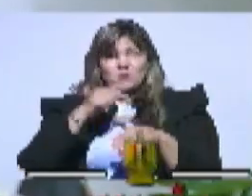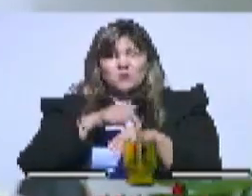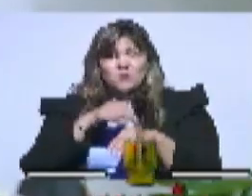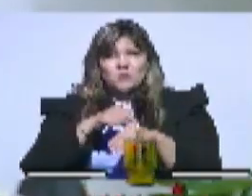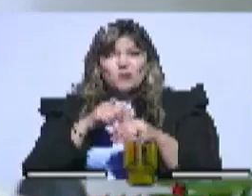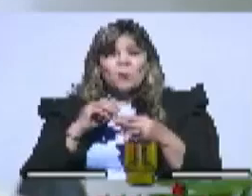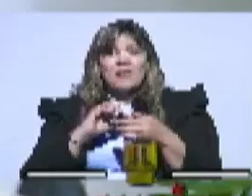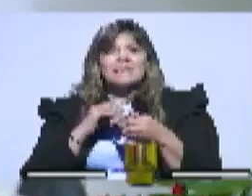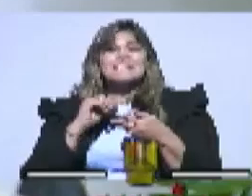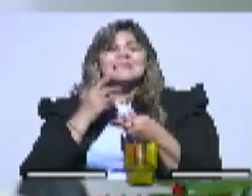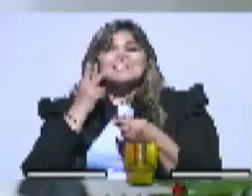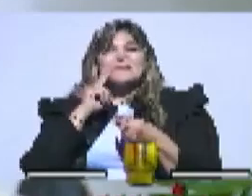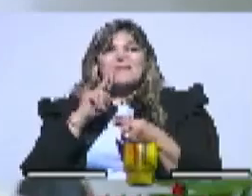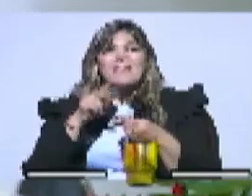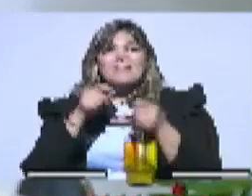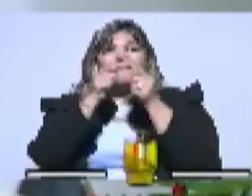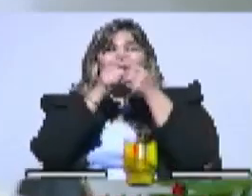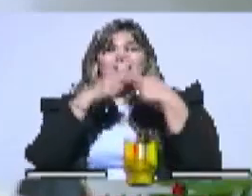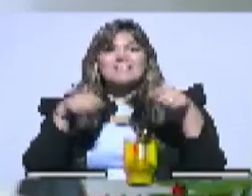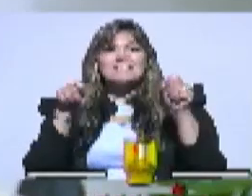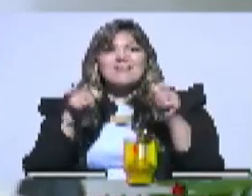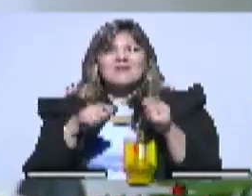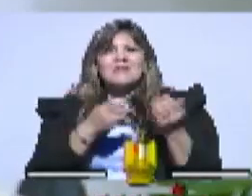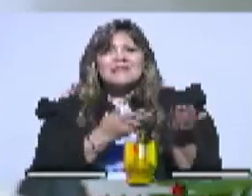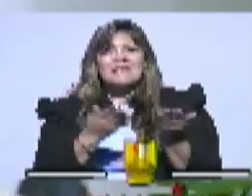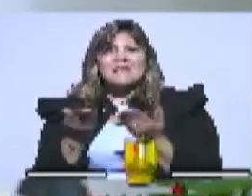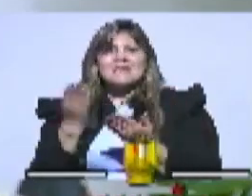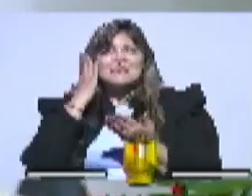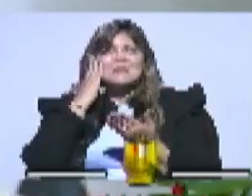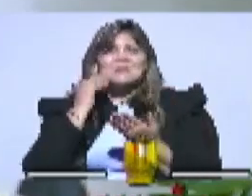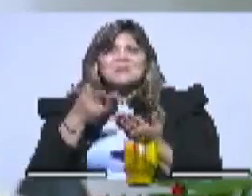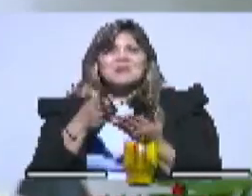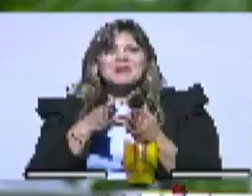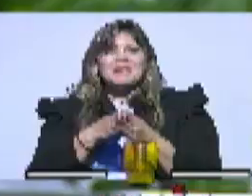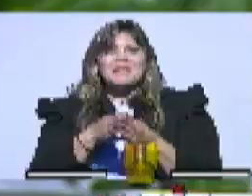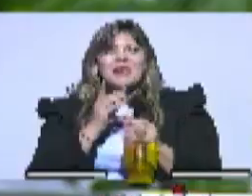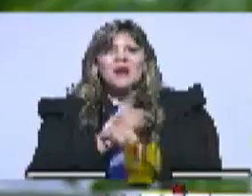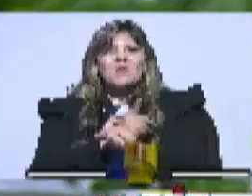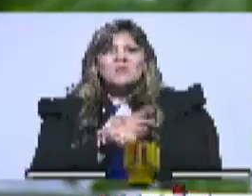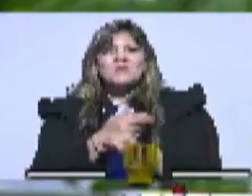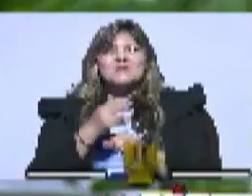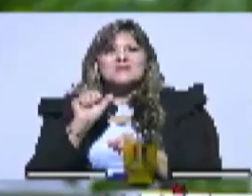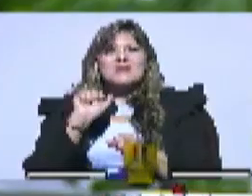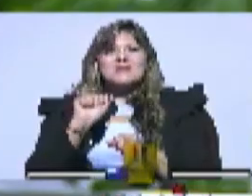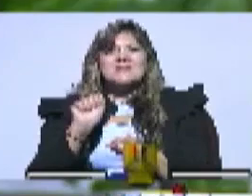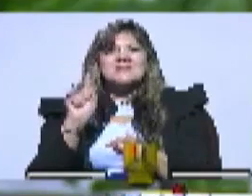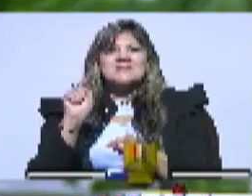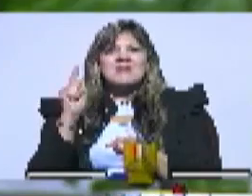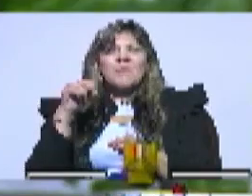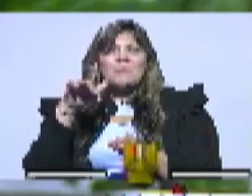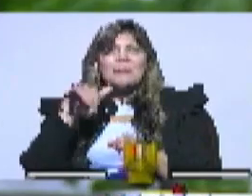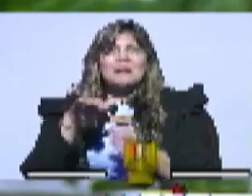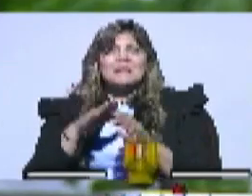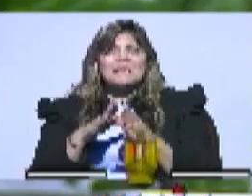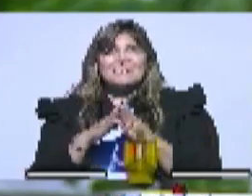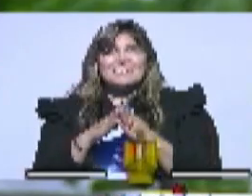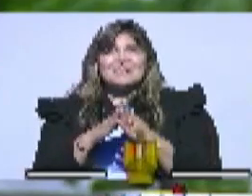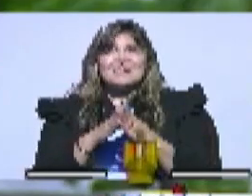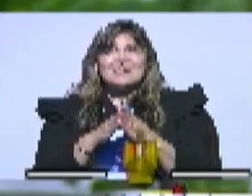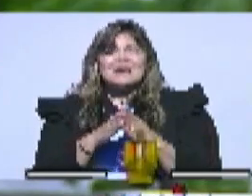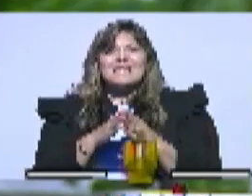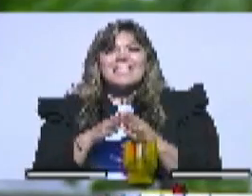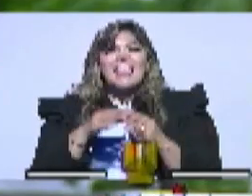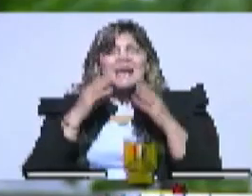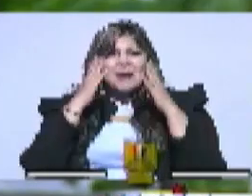جه ميعادنا مع الفقرة الصحفية، وبيسعدني ويشرفني أن يكون معايا في الاستوديو الأستاذ صبري الجندي الكاتب الصحفي. دايما بكون مبسوط